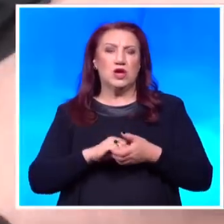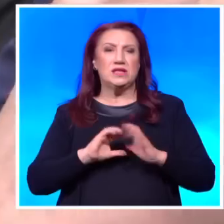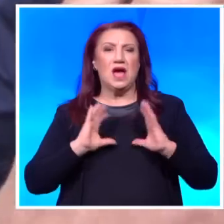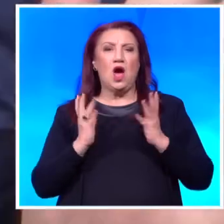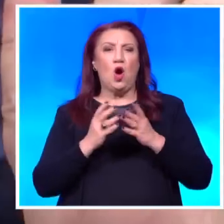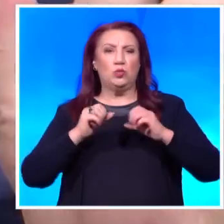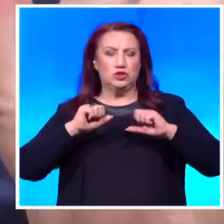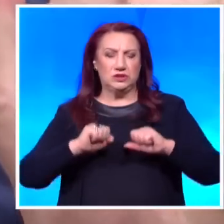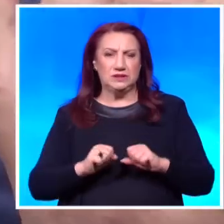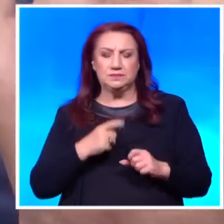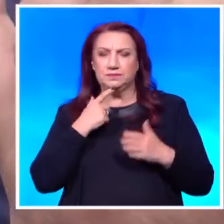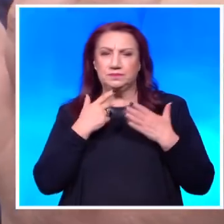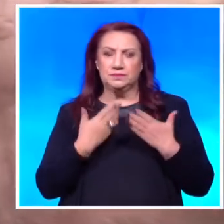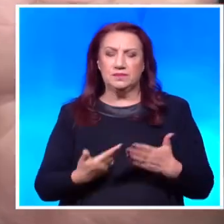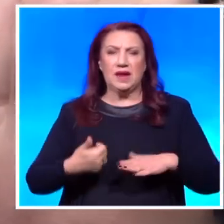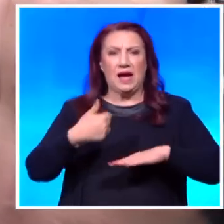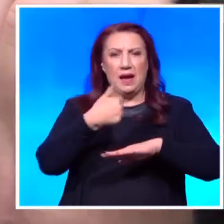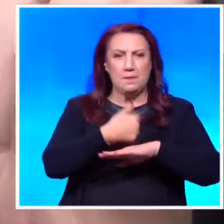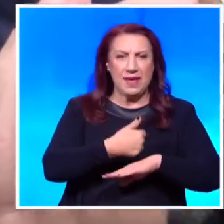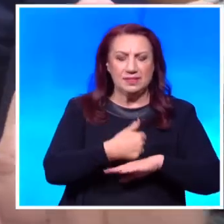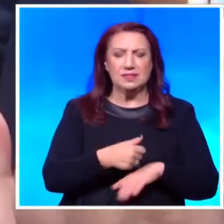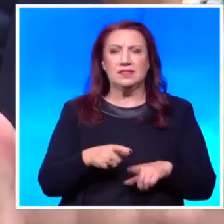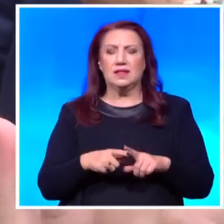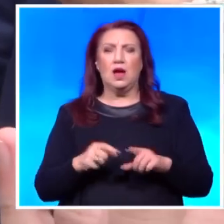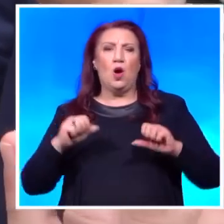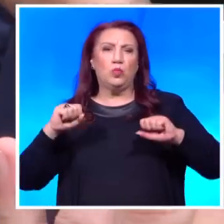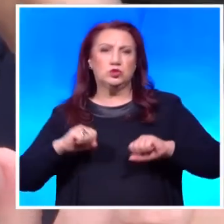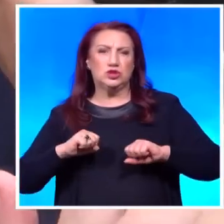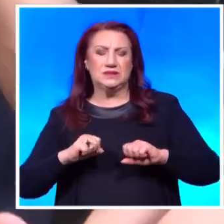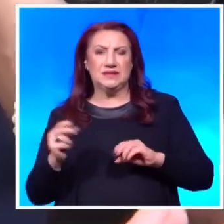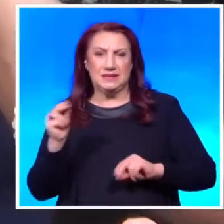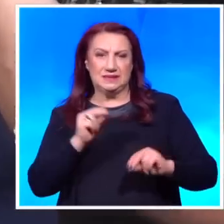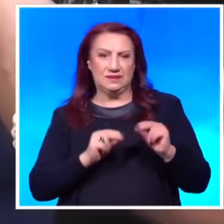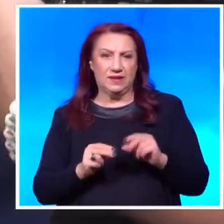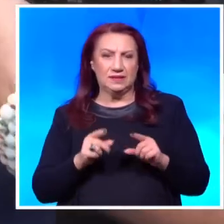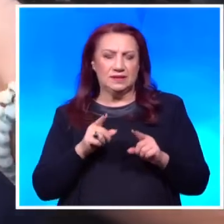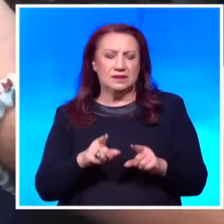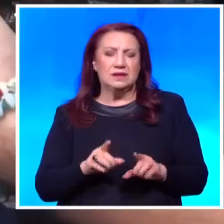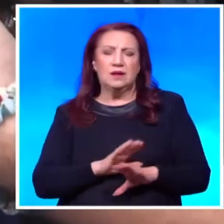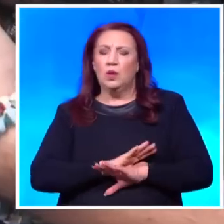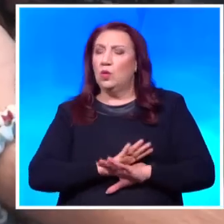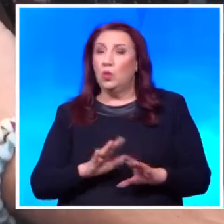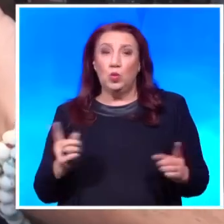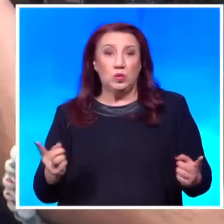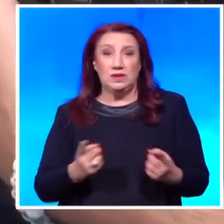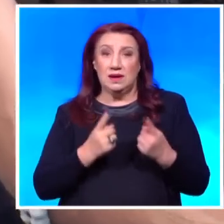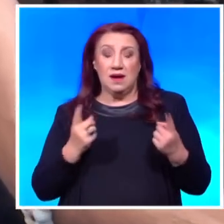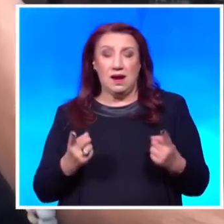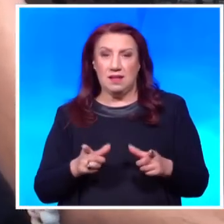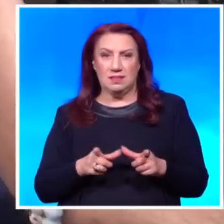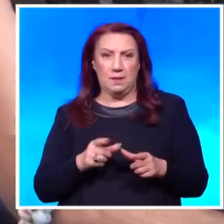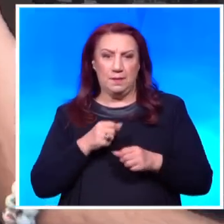българските кметове и общински съвети, които в един безпрецедентен мандат. Аз мисля, че няма такъв мандат на местната власт в нашата най-нова